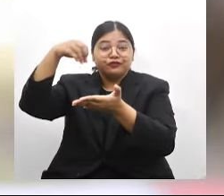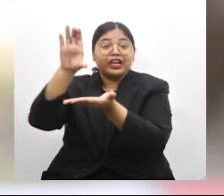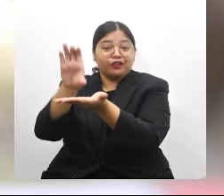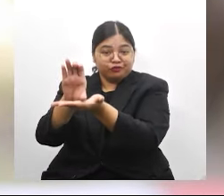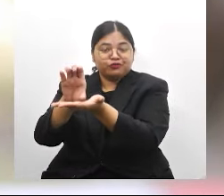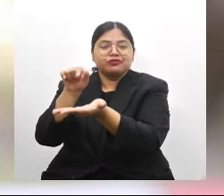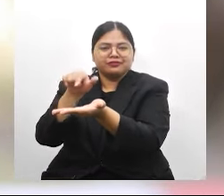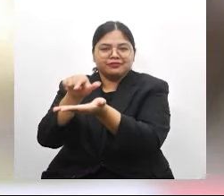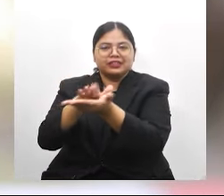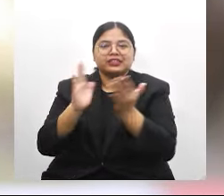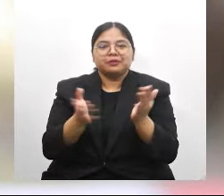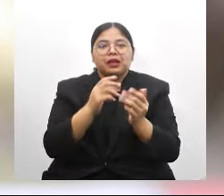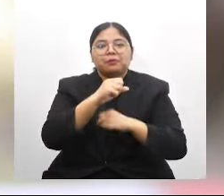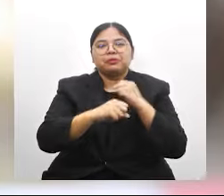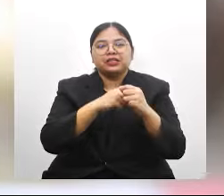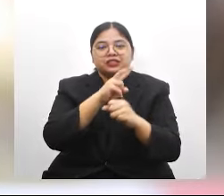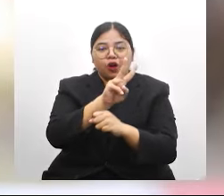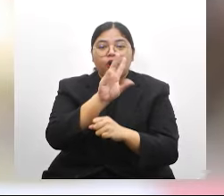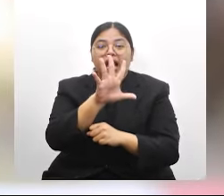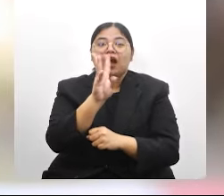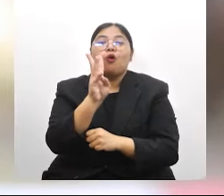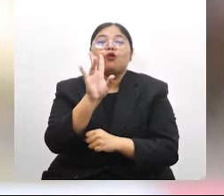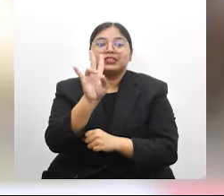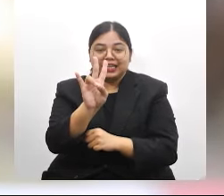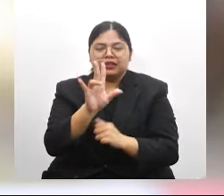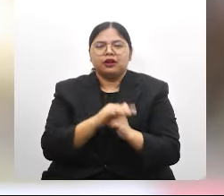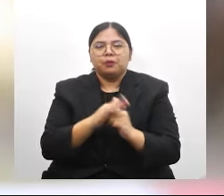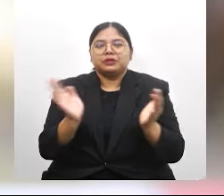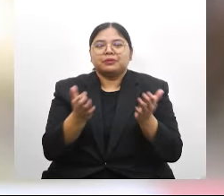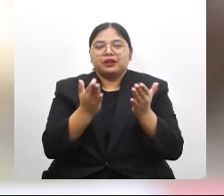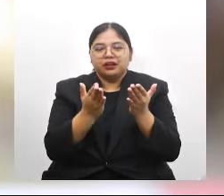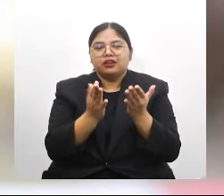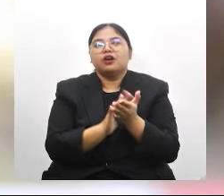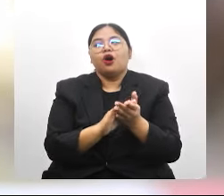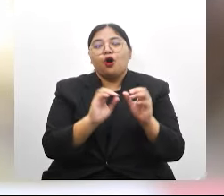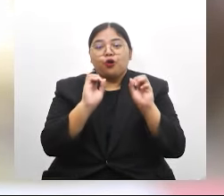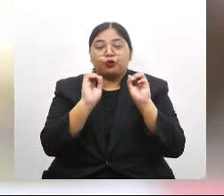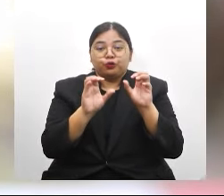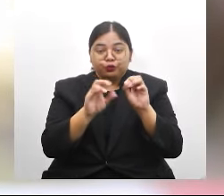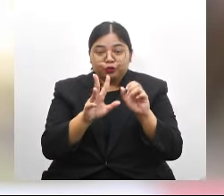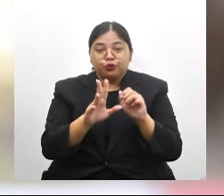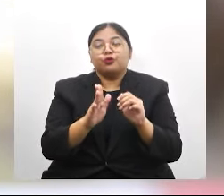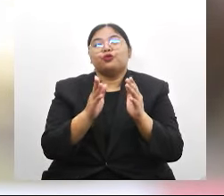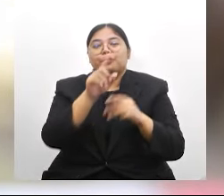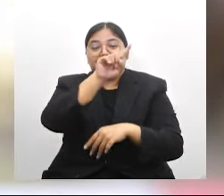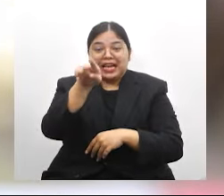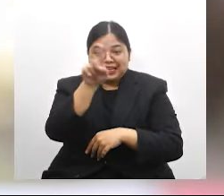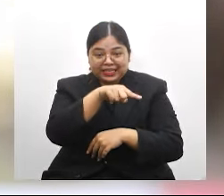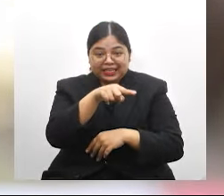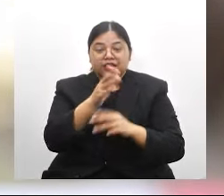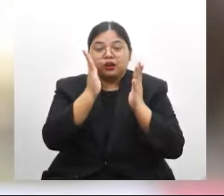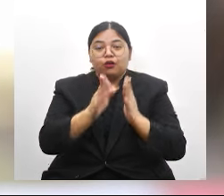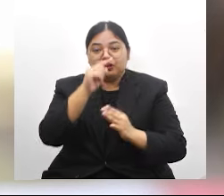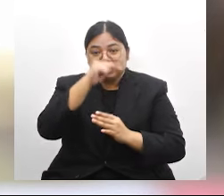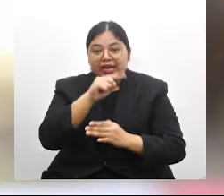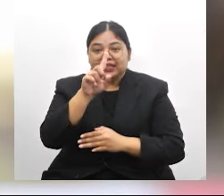แล้วอย่างปี 2567เนี่ยค่ะก็สนับสนุนให้จ้างครูภาษาอังกฤษซึ่งเป็นคนไทย 1อัตรานะคะเป็นเงิน